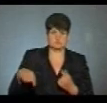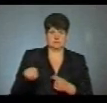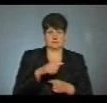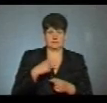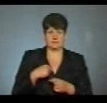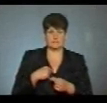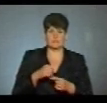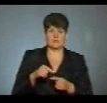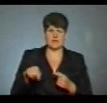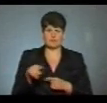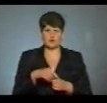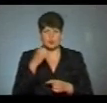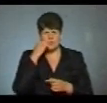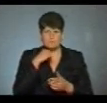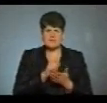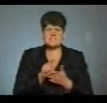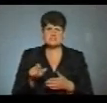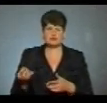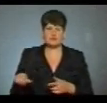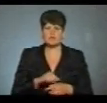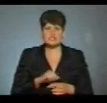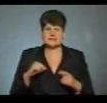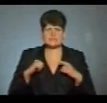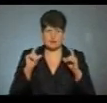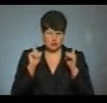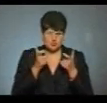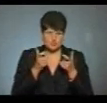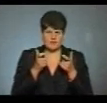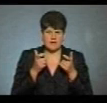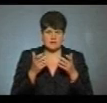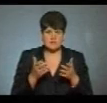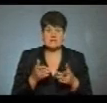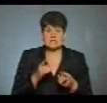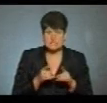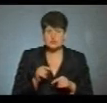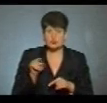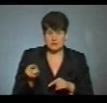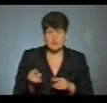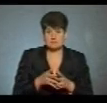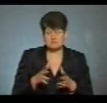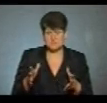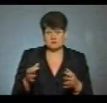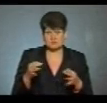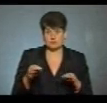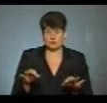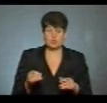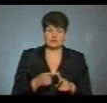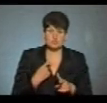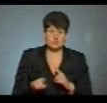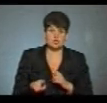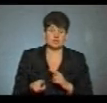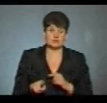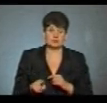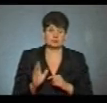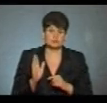оточують кругом пенсіонери. Вони самоізолювалися в такий спосіб. Дійсно, там набагато безпечніше, ніж перебувати